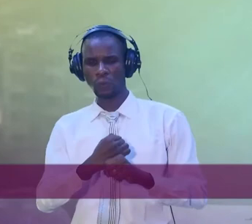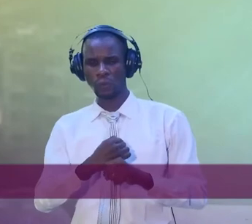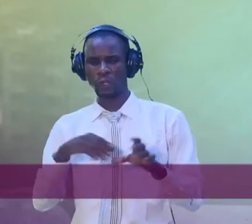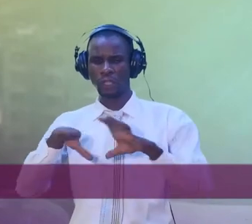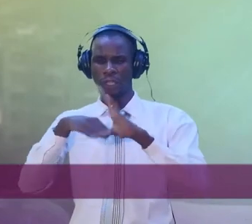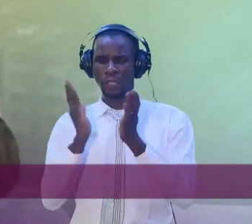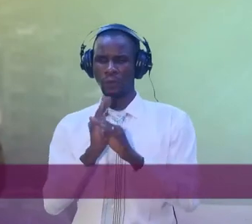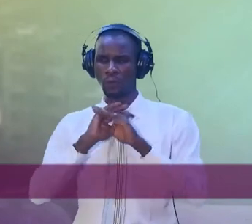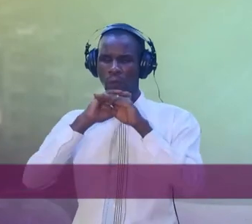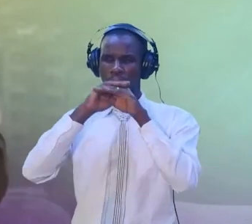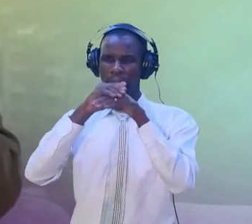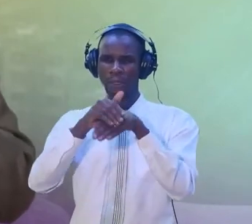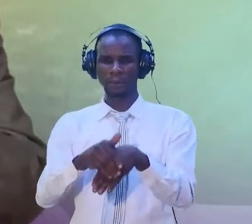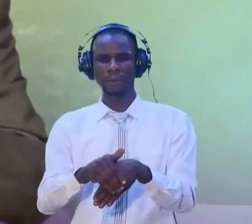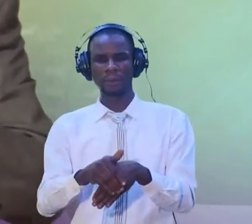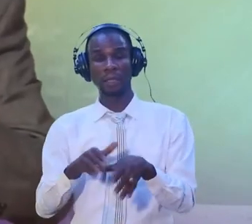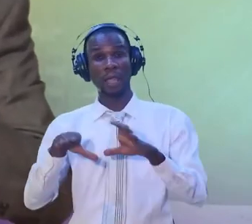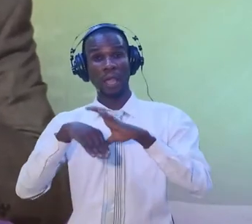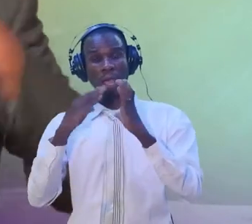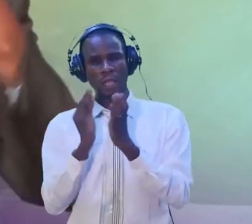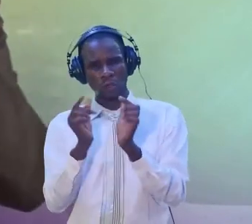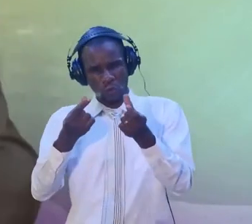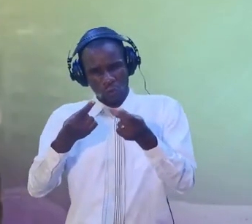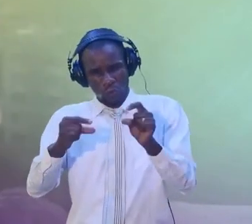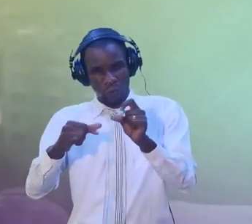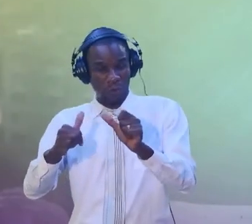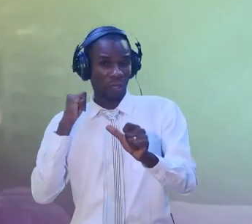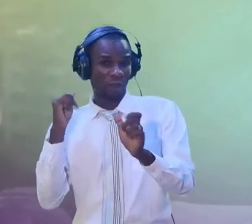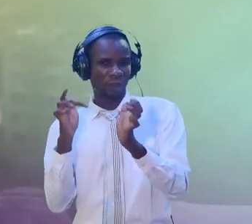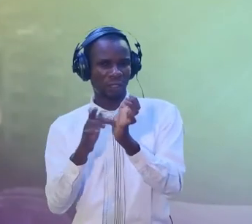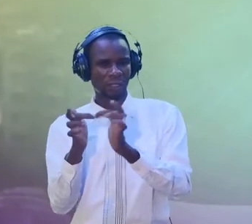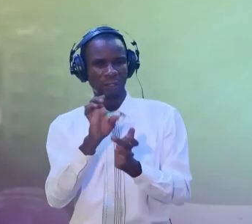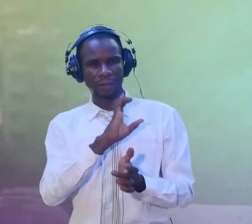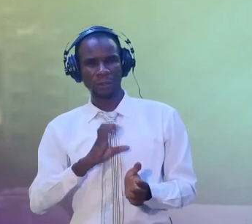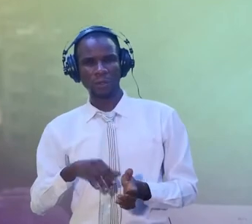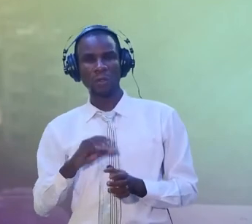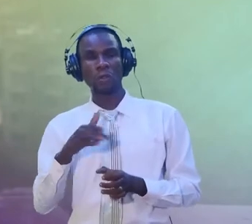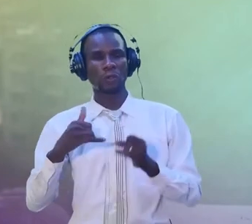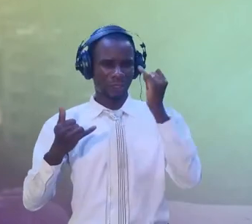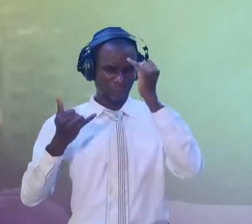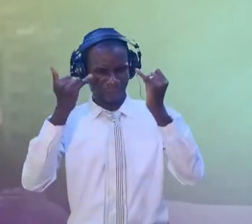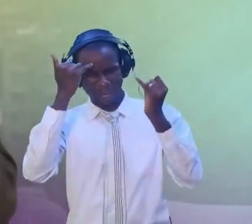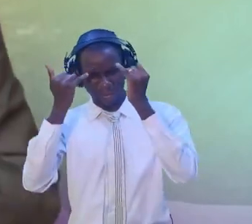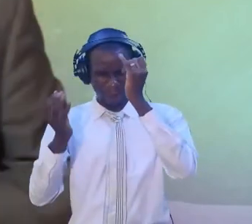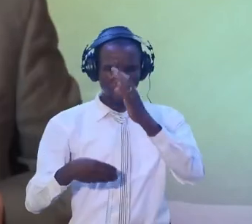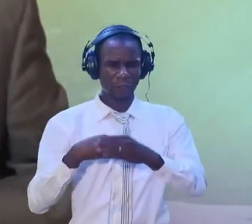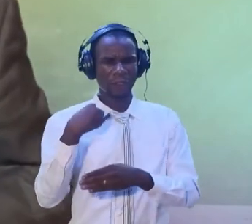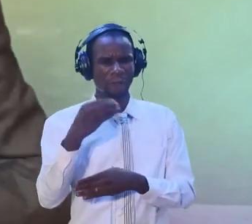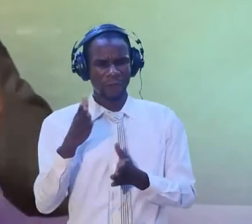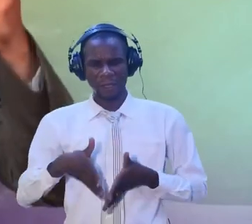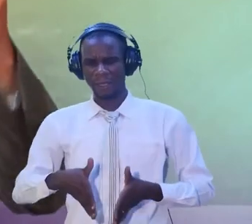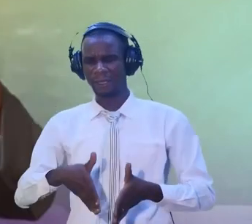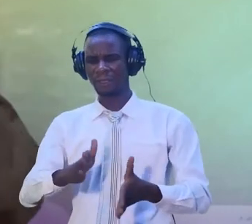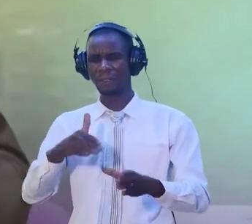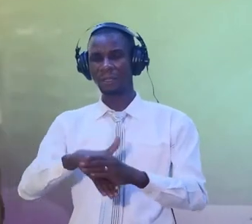kuwasiliana na matendo ya giza. na usi tembelee hata na